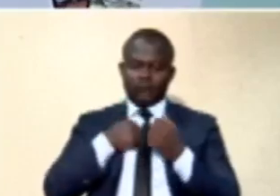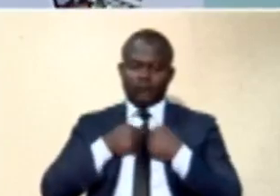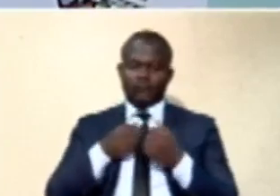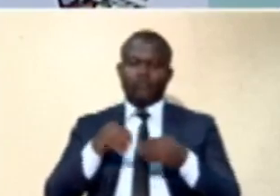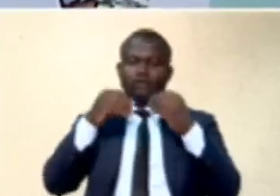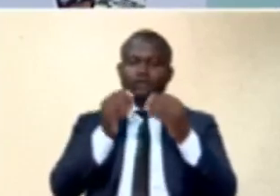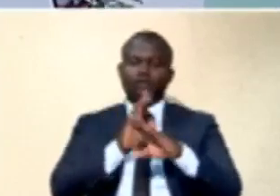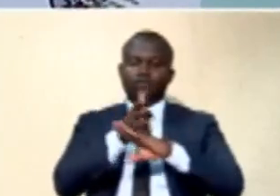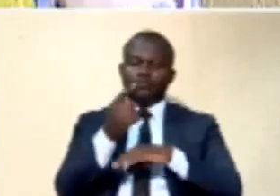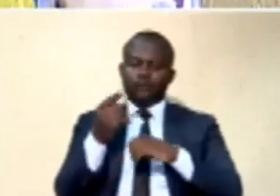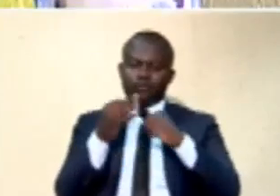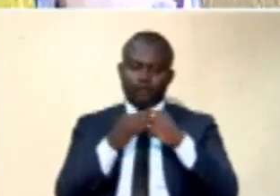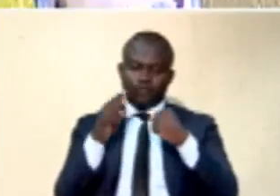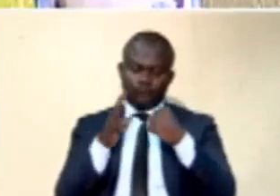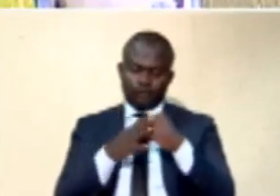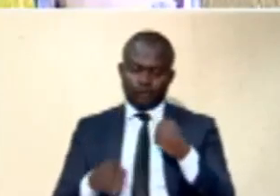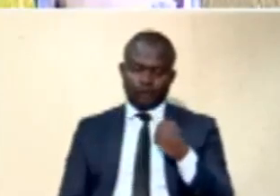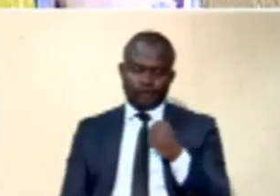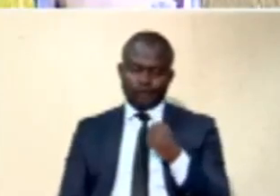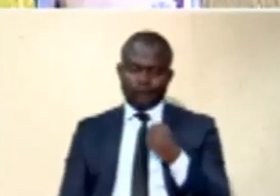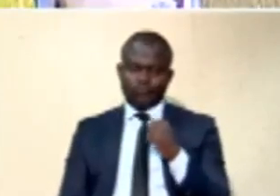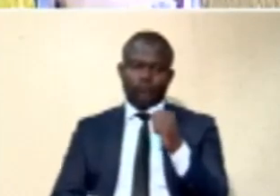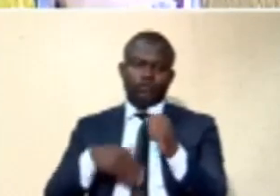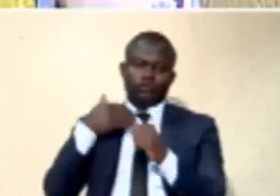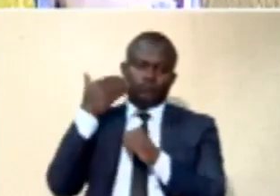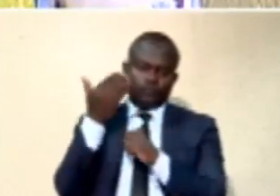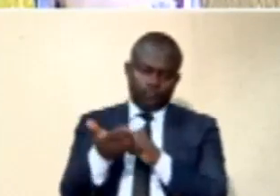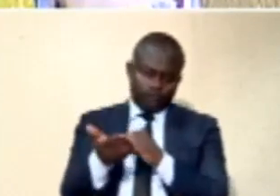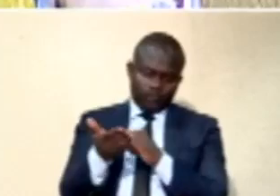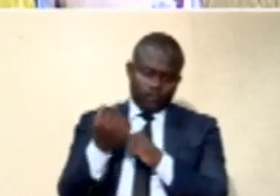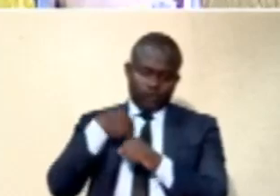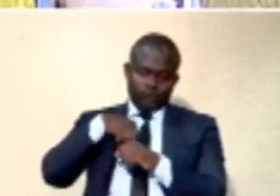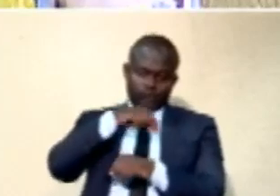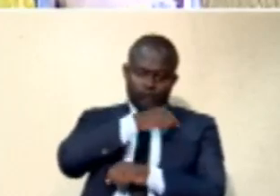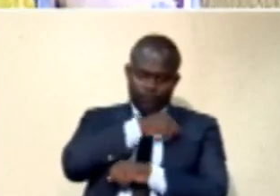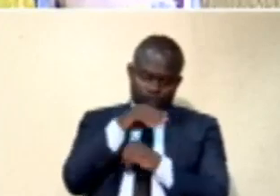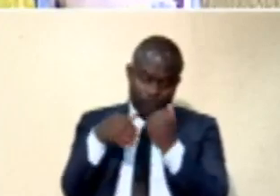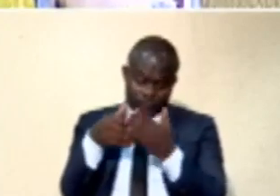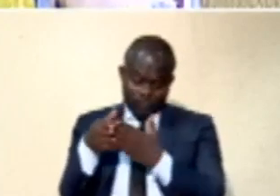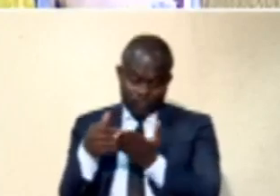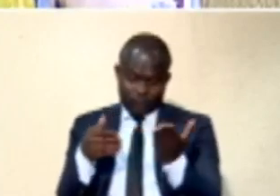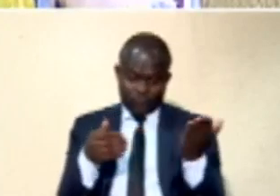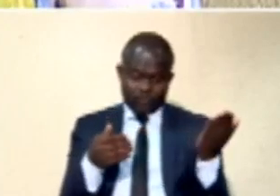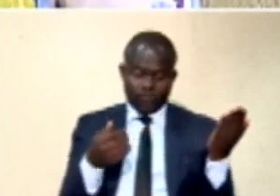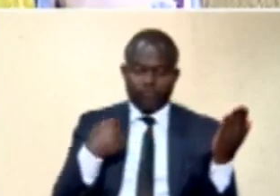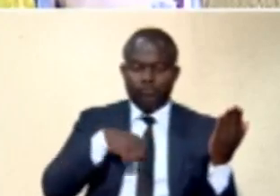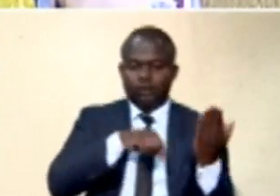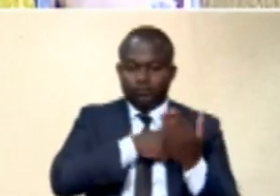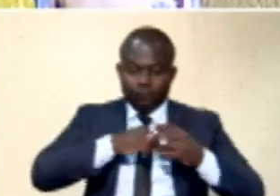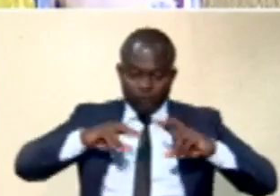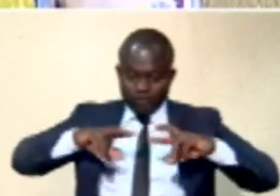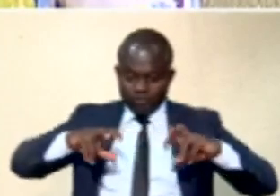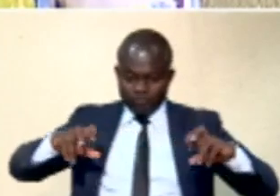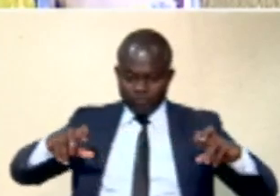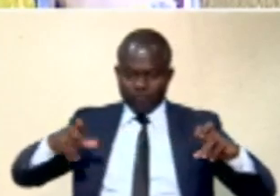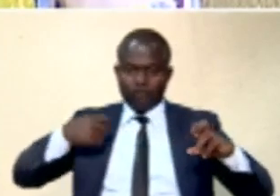ku 189. Nyuma yo gusinyana amasezerano na Minisante, twari twihaye iminsi 30 yo gukora icyo twita inventory. Ni ukuvuga